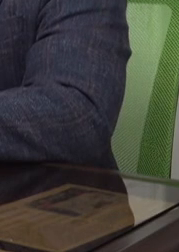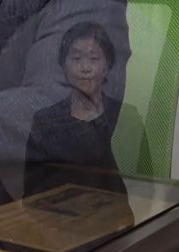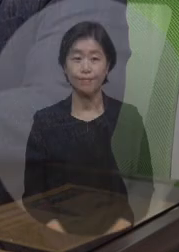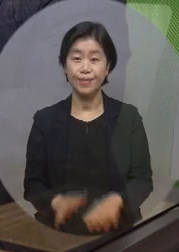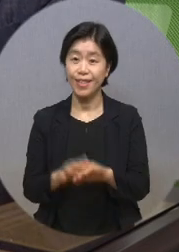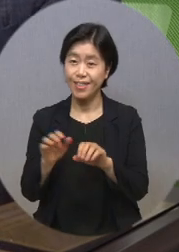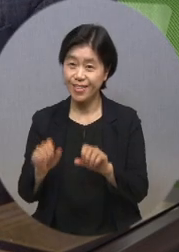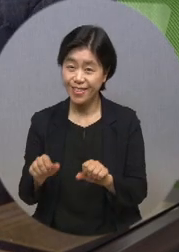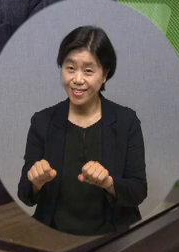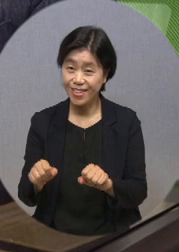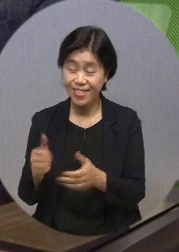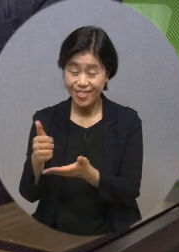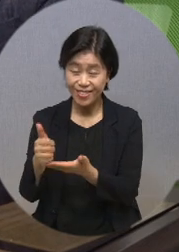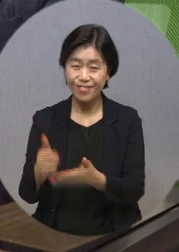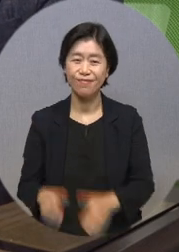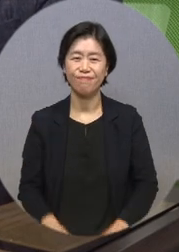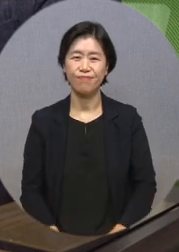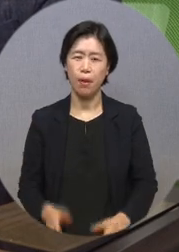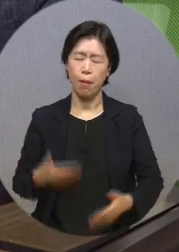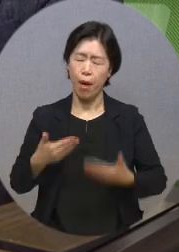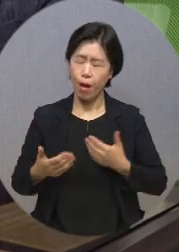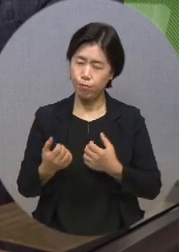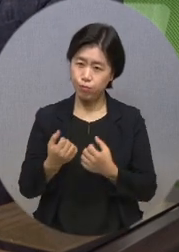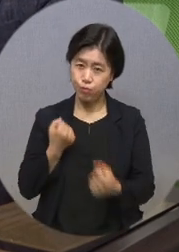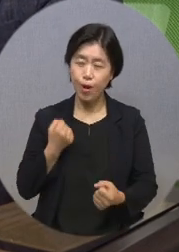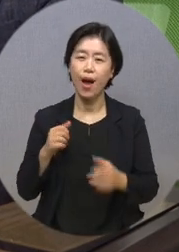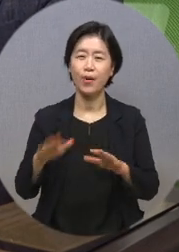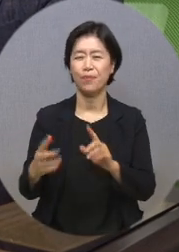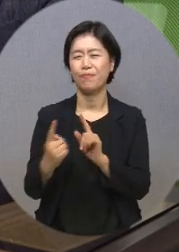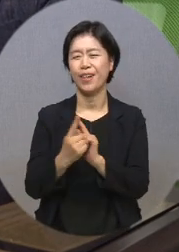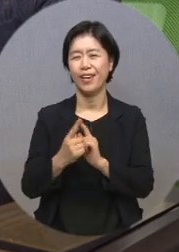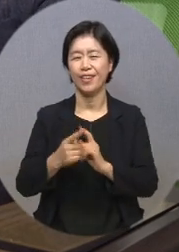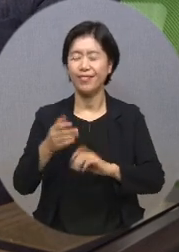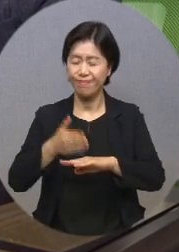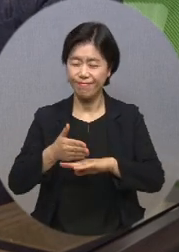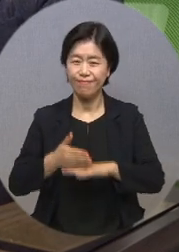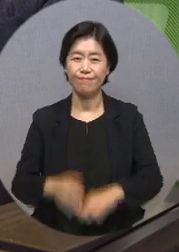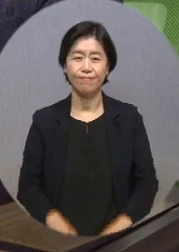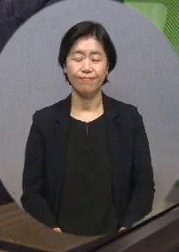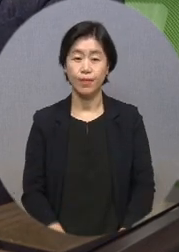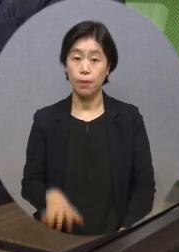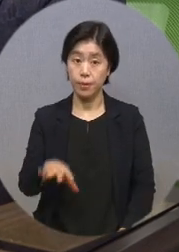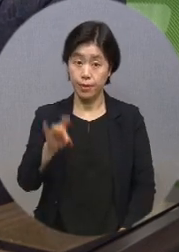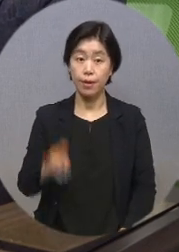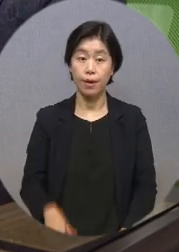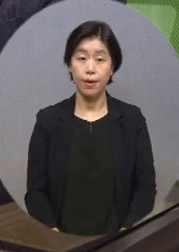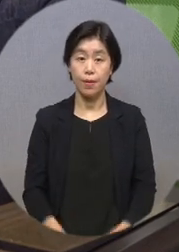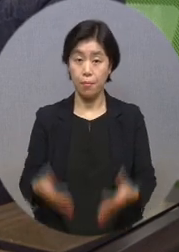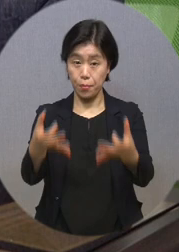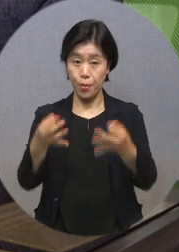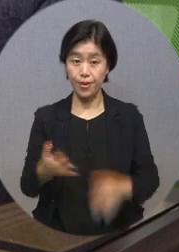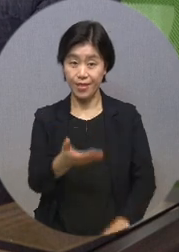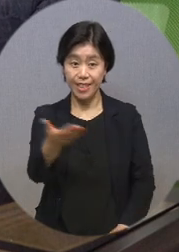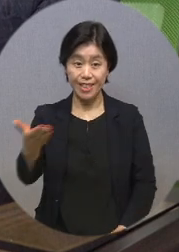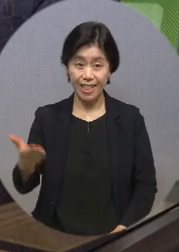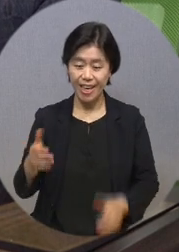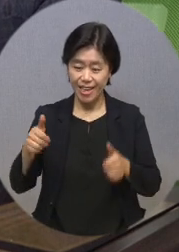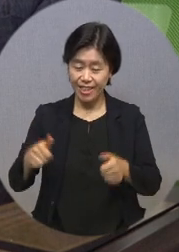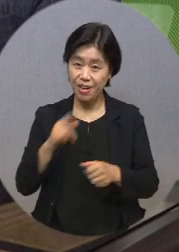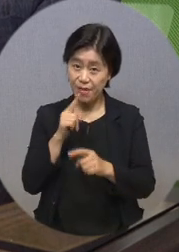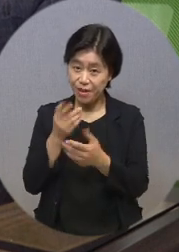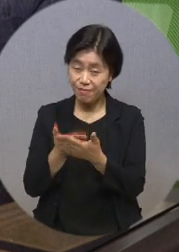안녕하십니까, 회장님. 바쁘신 중에도 이렇게 시간 내주셔서 고맙습니다. 먼저 복지TV 시청자 여러분들께 인사